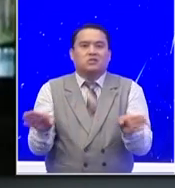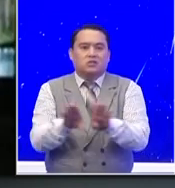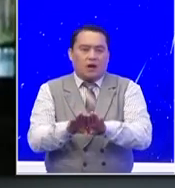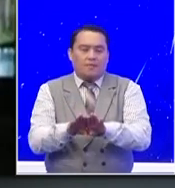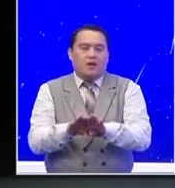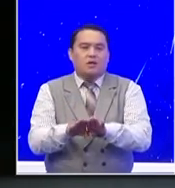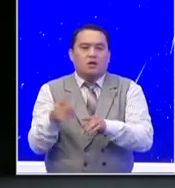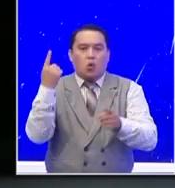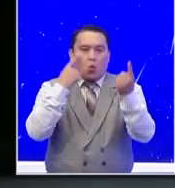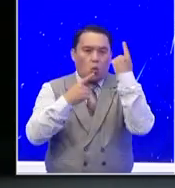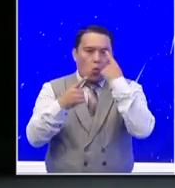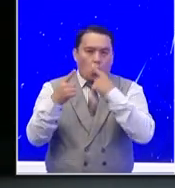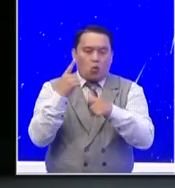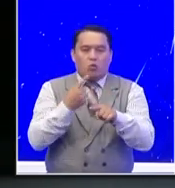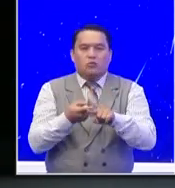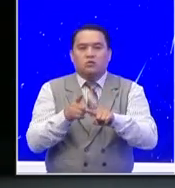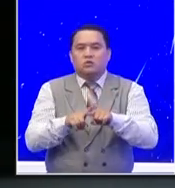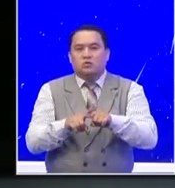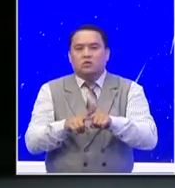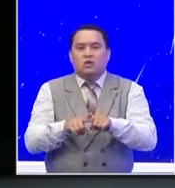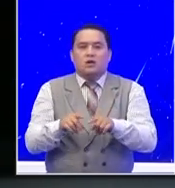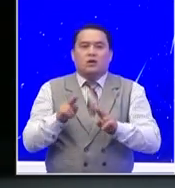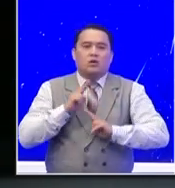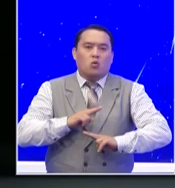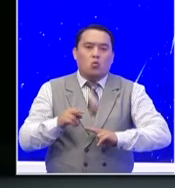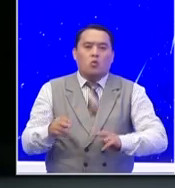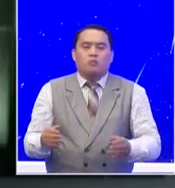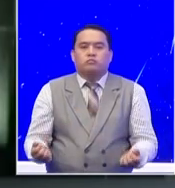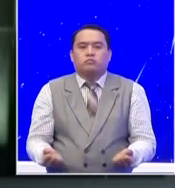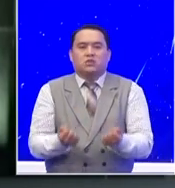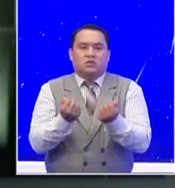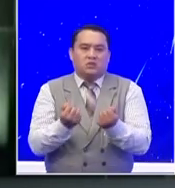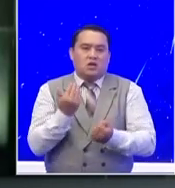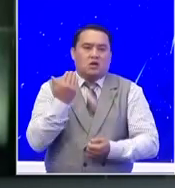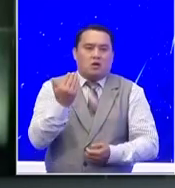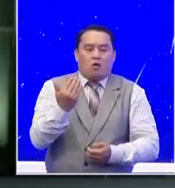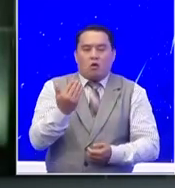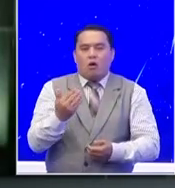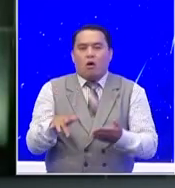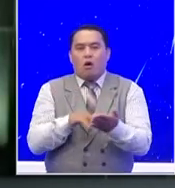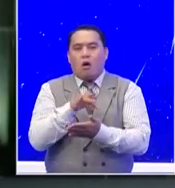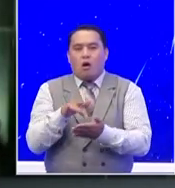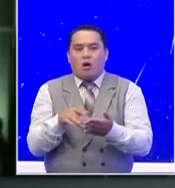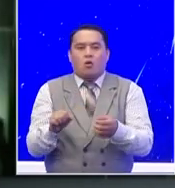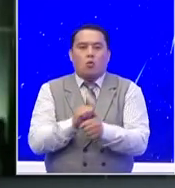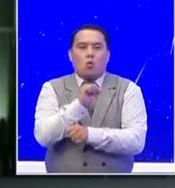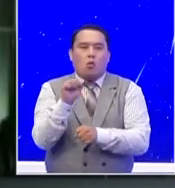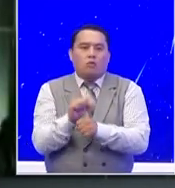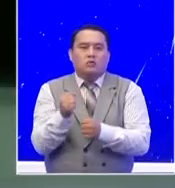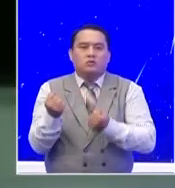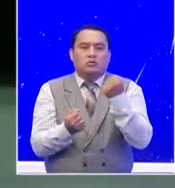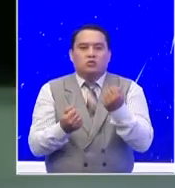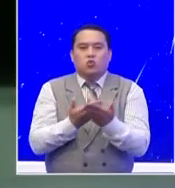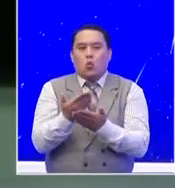Алайда өнертанушылар осындай қиын кезде жерлестерінің көңілін көтерудің амалын тапты. Қаладағы көлік тұрақтарының бірінде